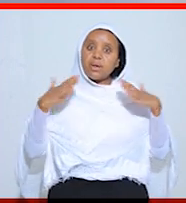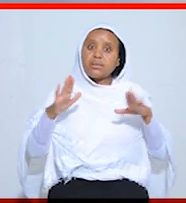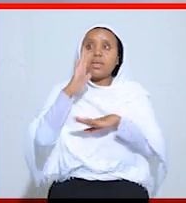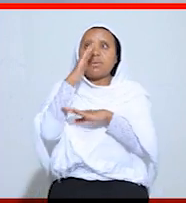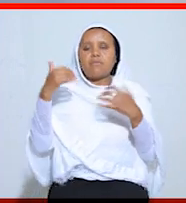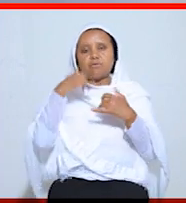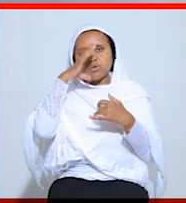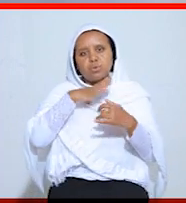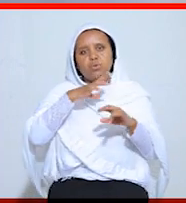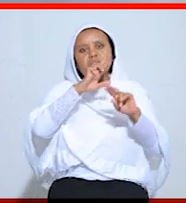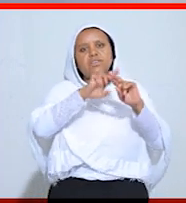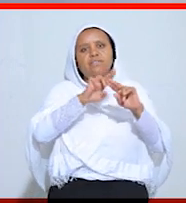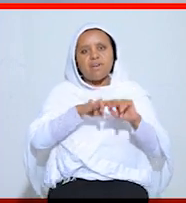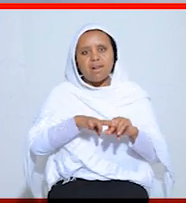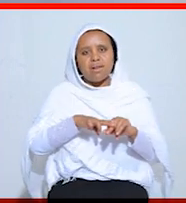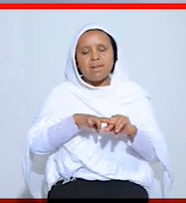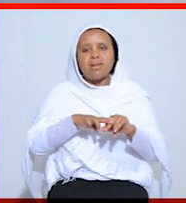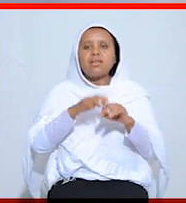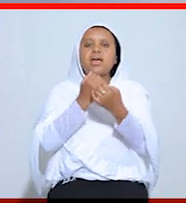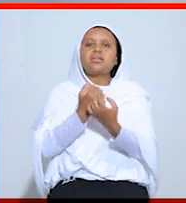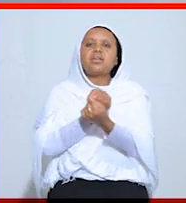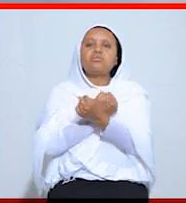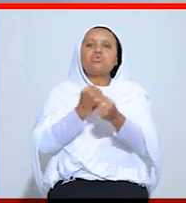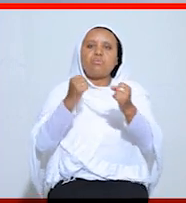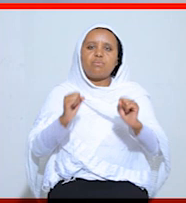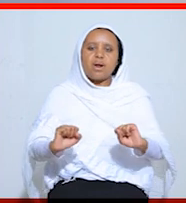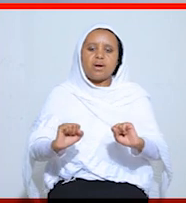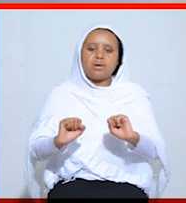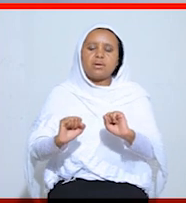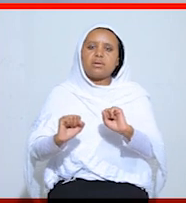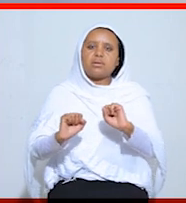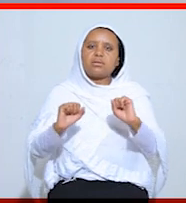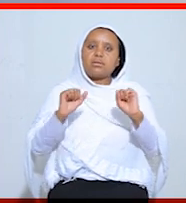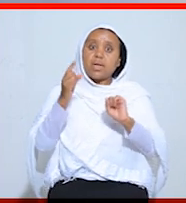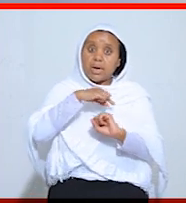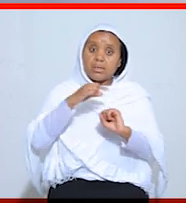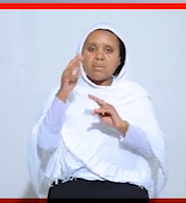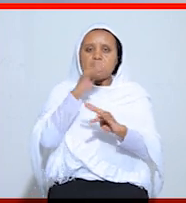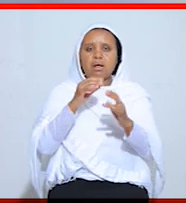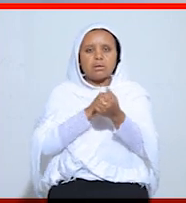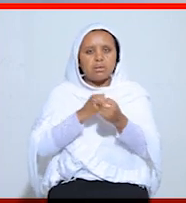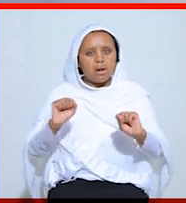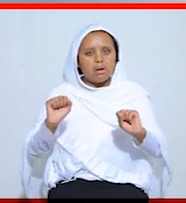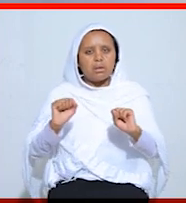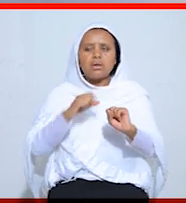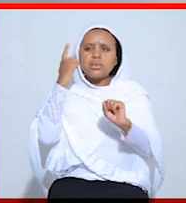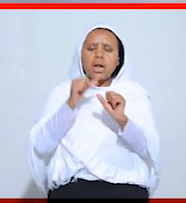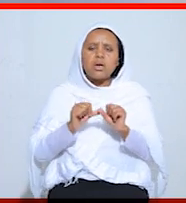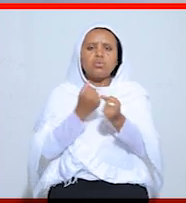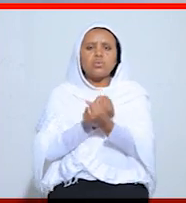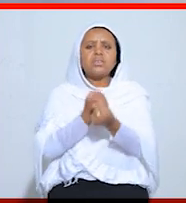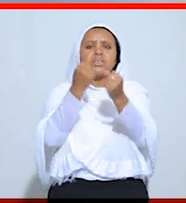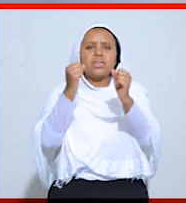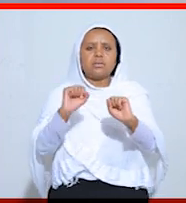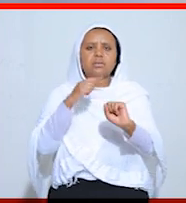እግዚአብሔርን በሚፈሩ ሰዎች ዙሪያ ይሰፍራል ያድናቸውማል። ከዕለት መከራ ያድናሉ። ለዘላለማዊው